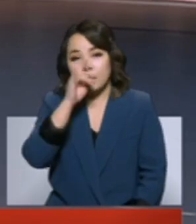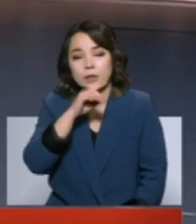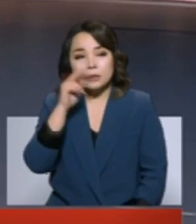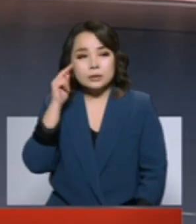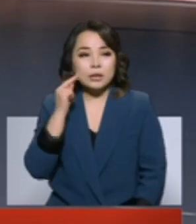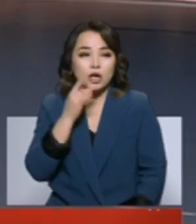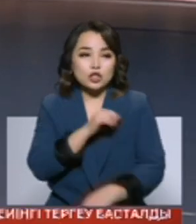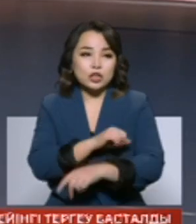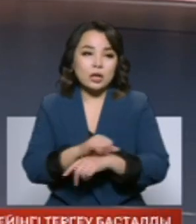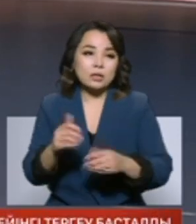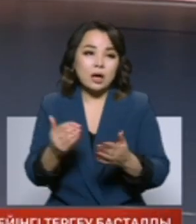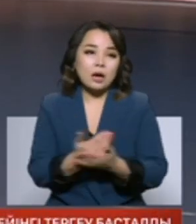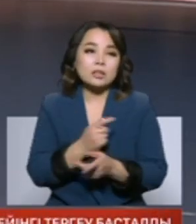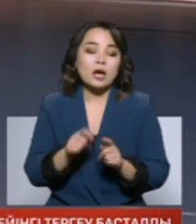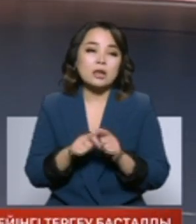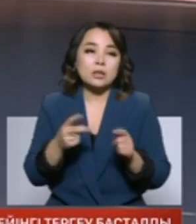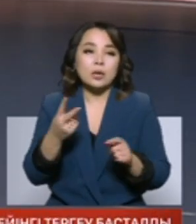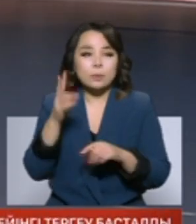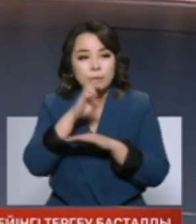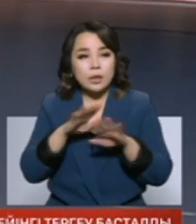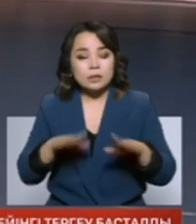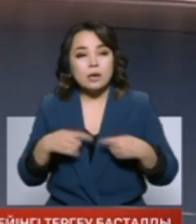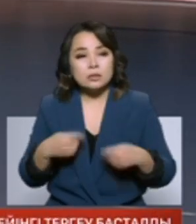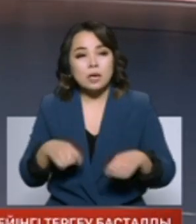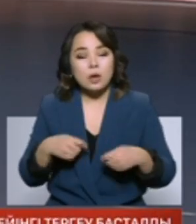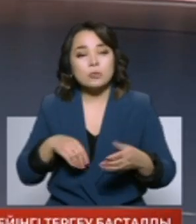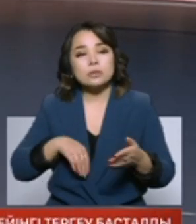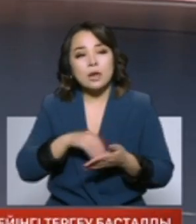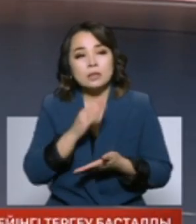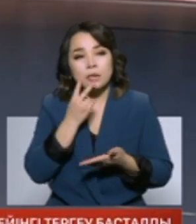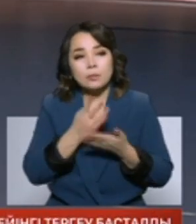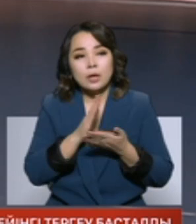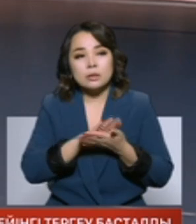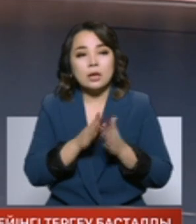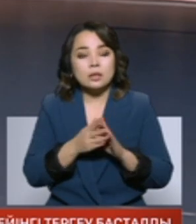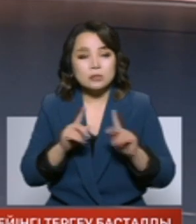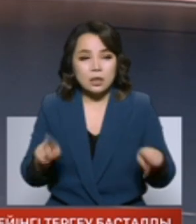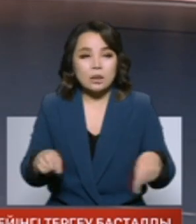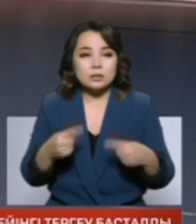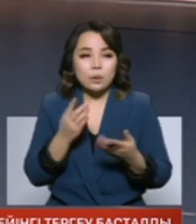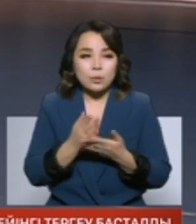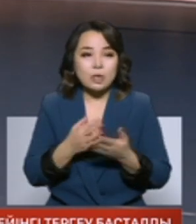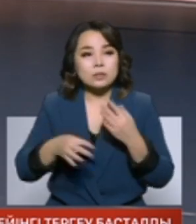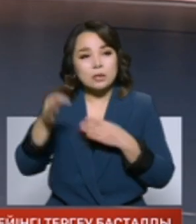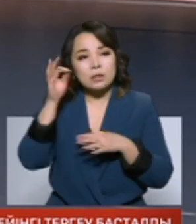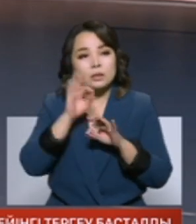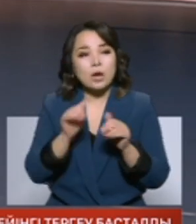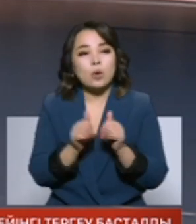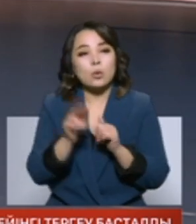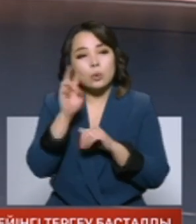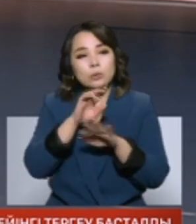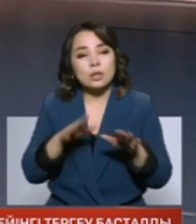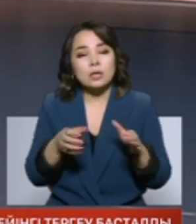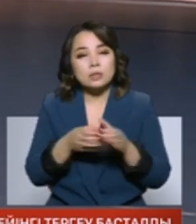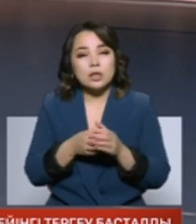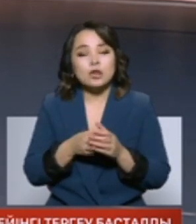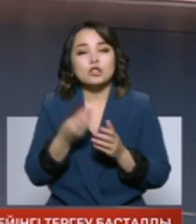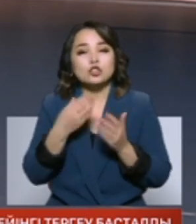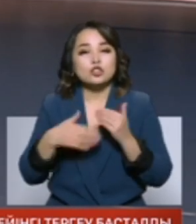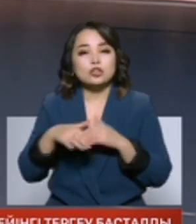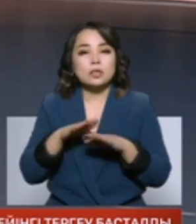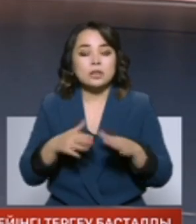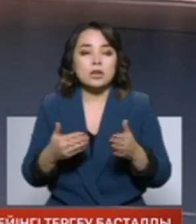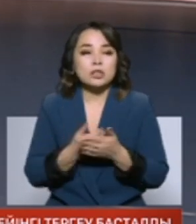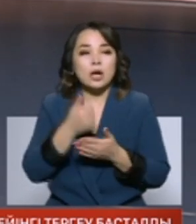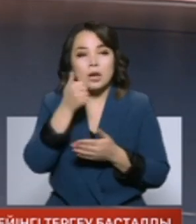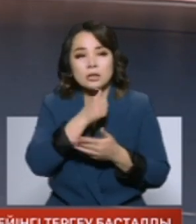Қазақстан-Қытай шекарасы қайта ашылып, екі ел арасындағы сауда-саттық жандана түсті. Естеріңізге сала кетейін, көрші ел шығыс күнтізбесі бойынша жаңа